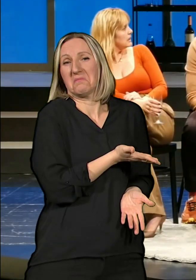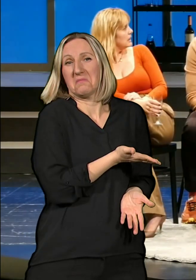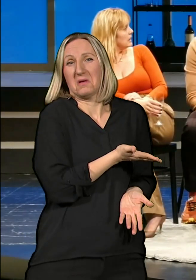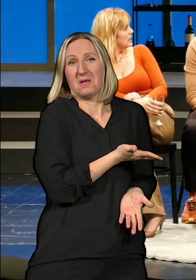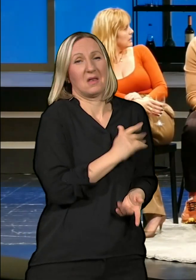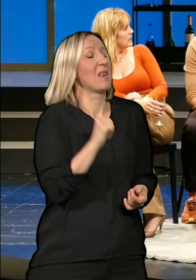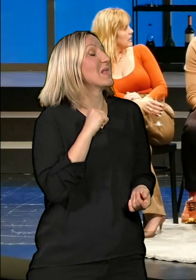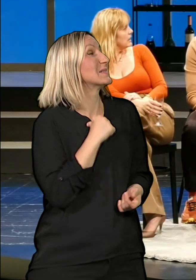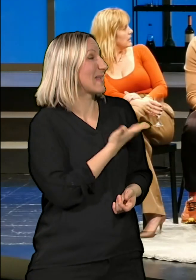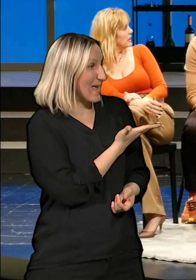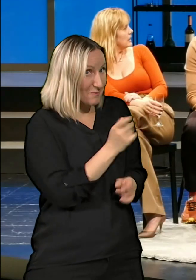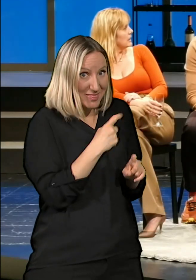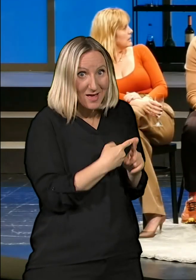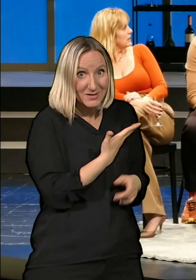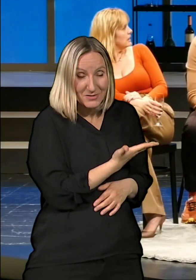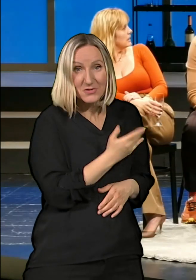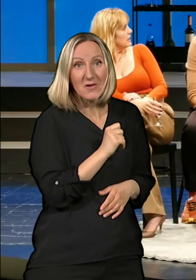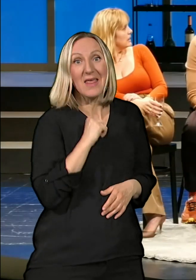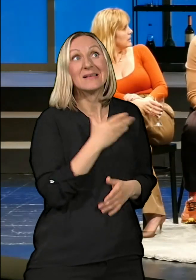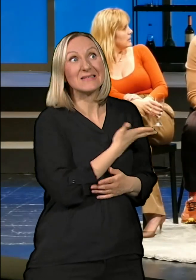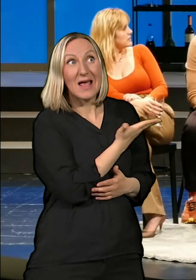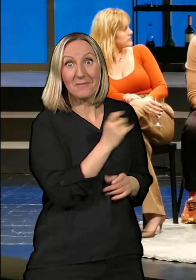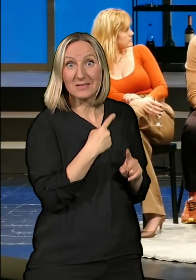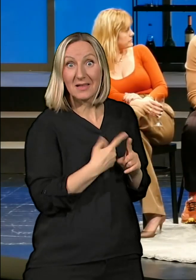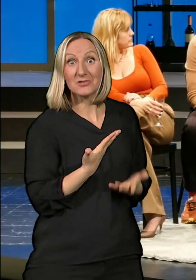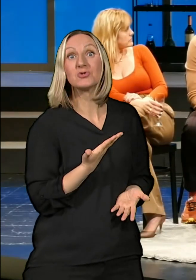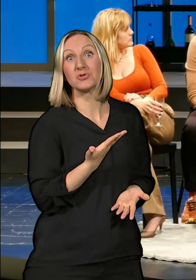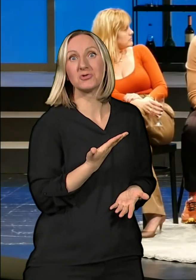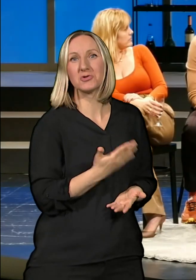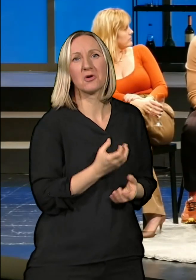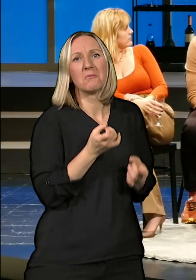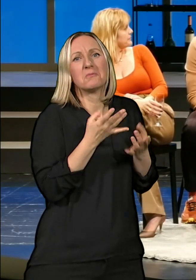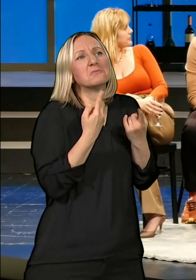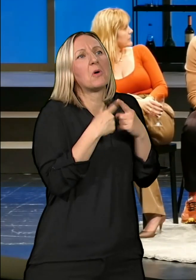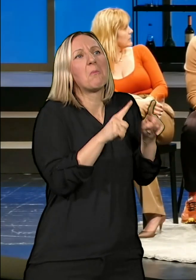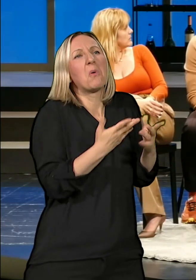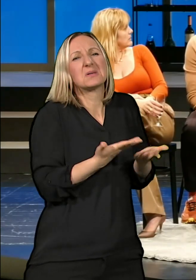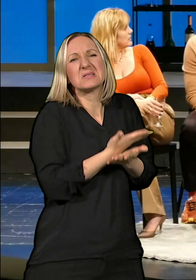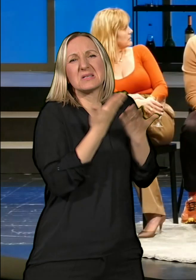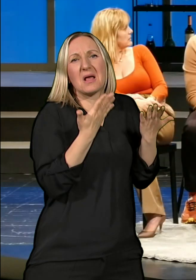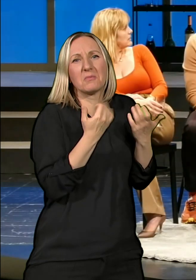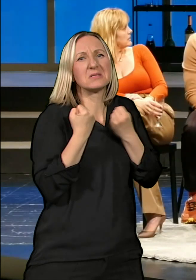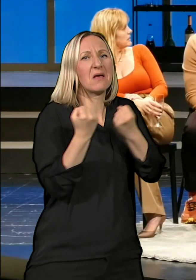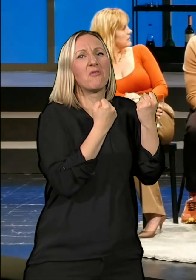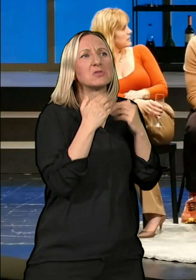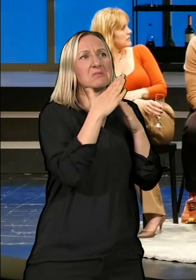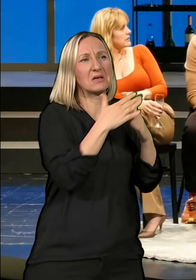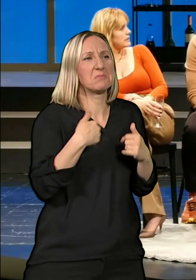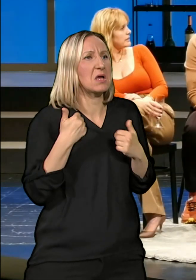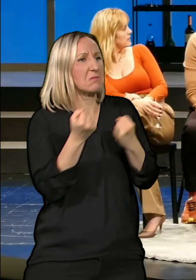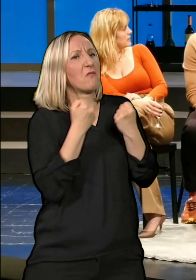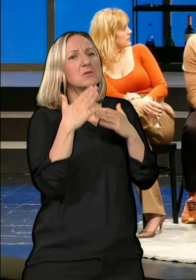Zanima? Ne zanima vas, jer shvatite, veruj mi. Stvarno nema ništa posebno u tome što se neko vozi taksijima. Ja se vozim taksijem, ti se voziš